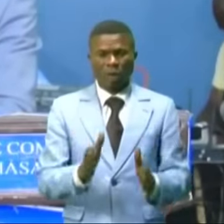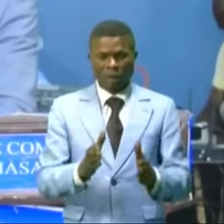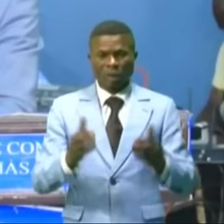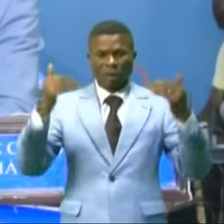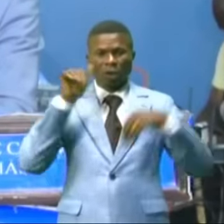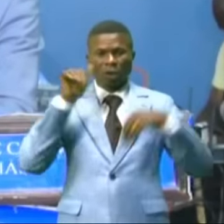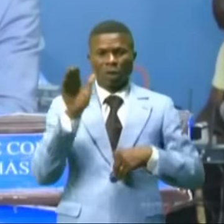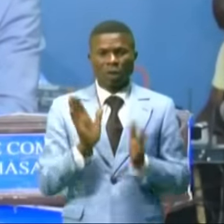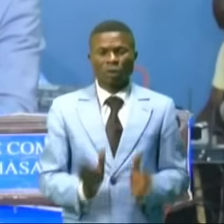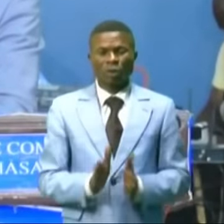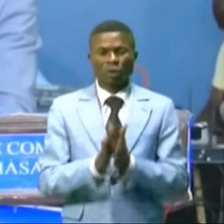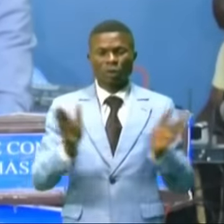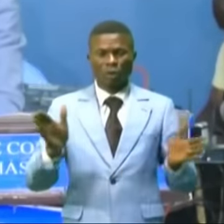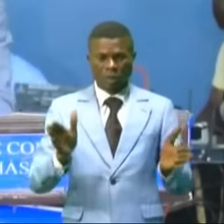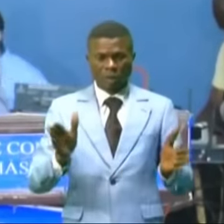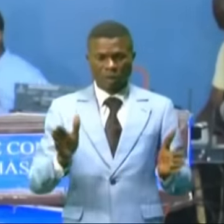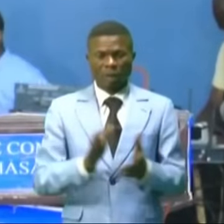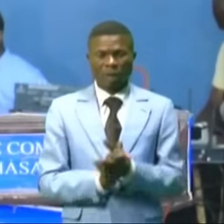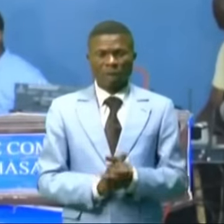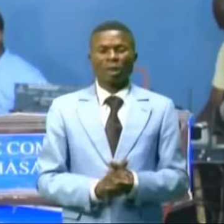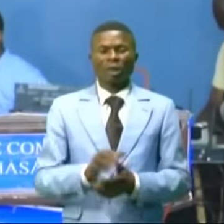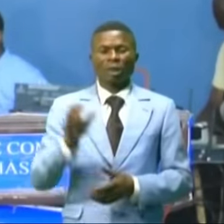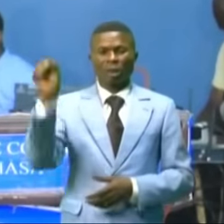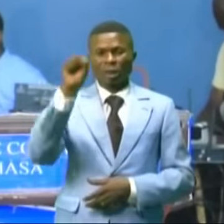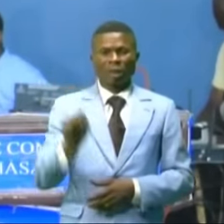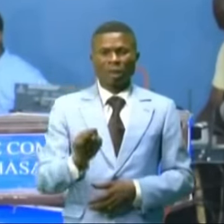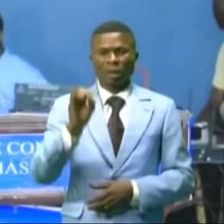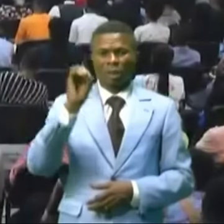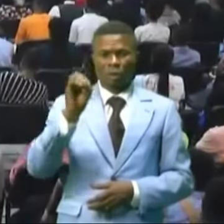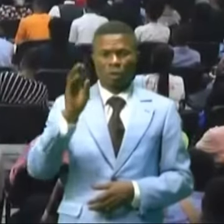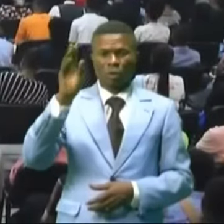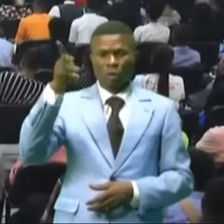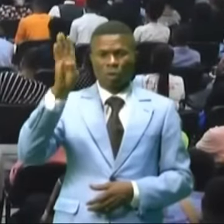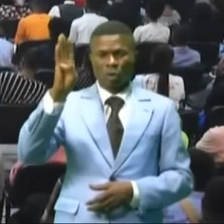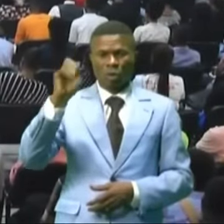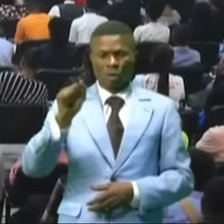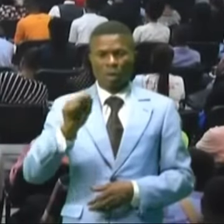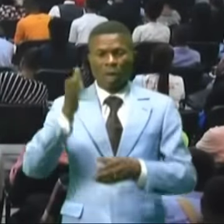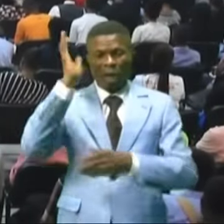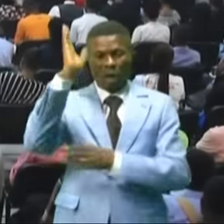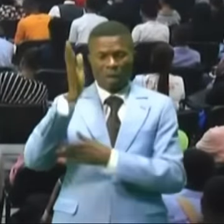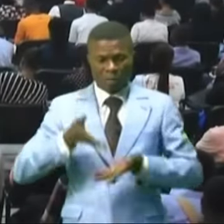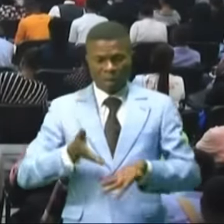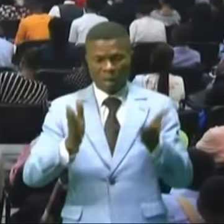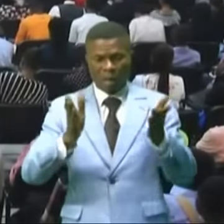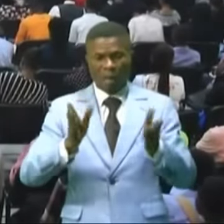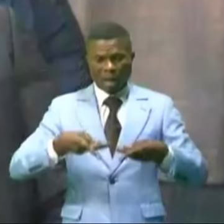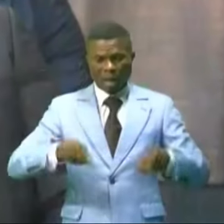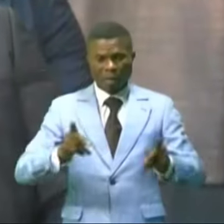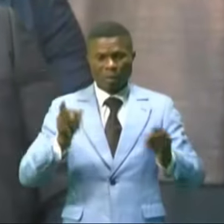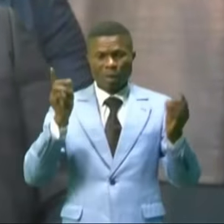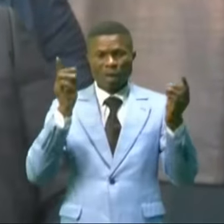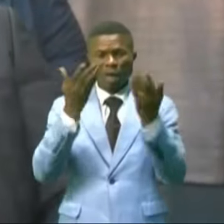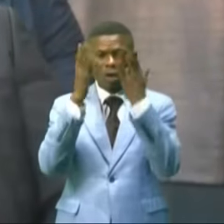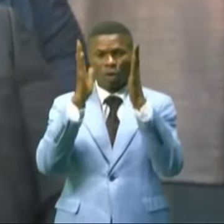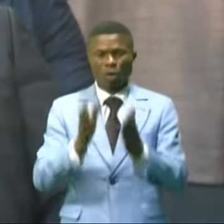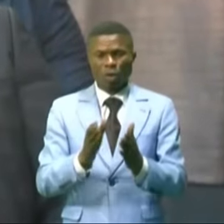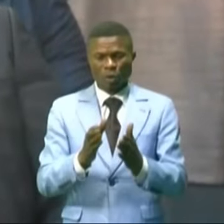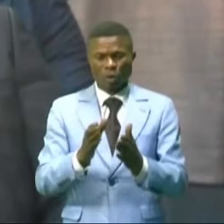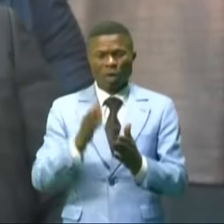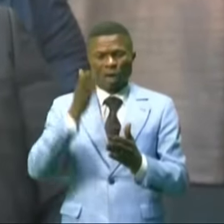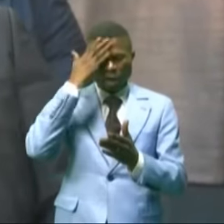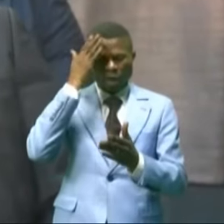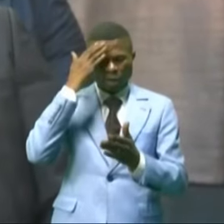directeur général Edson Nyonsoba, la conférence a permis aux étudiants d'être en contact avec la codification de la